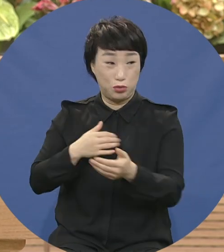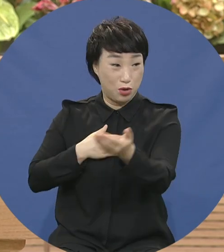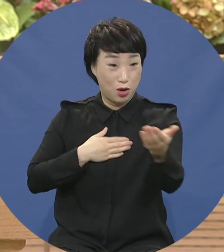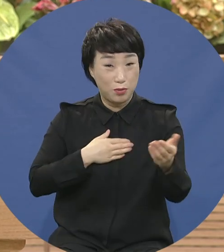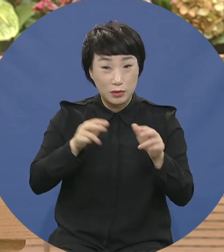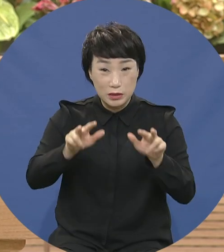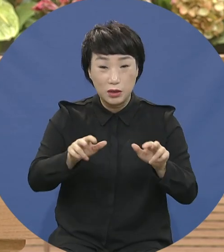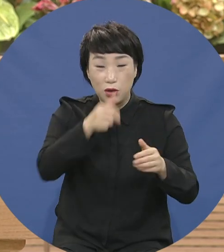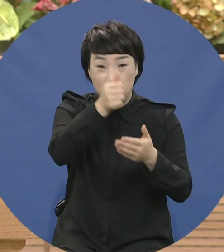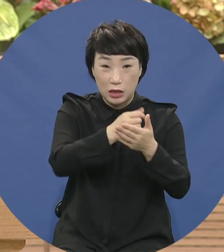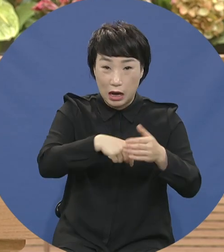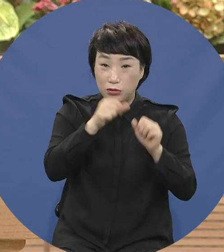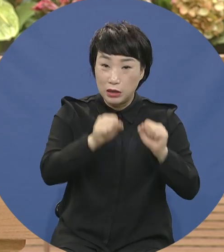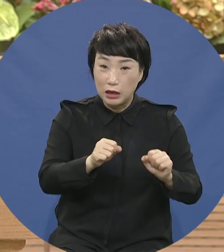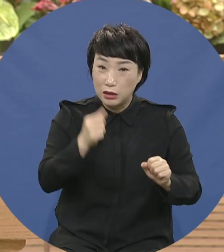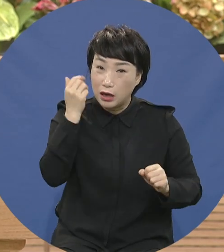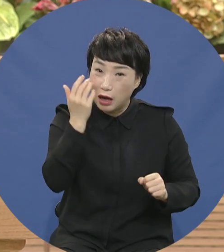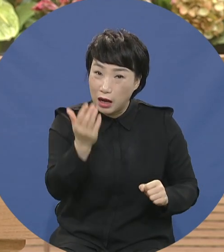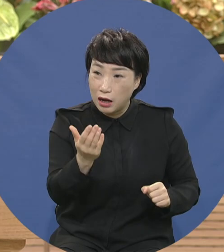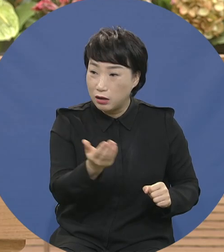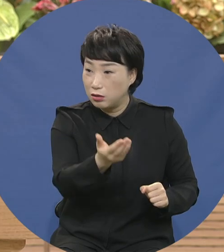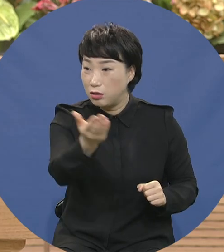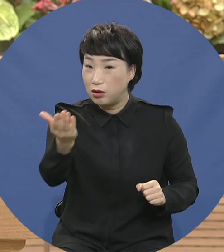아직도 죄 아래에 있는가?